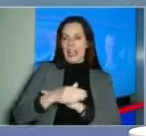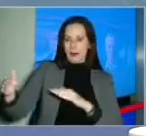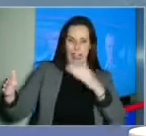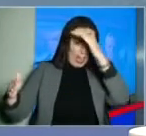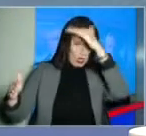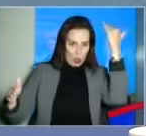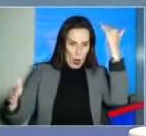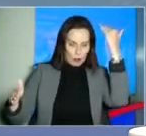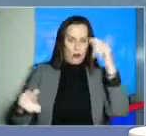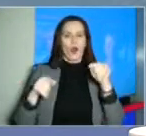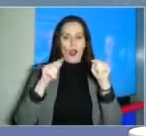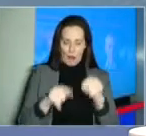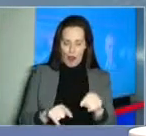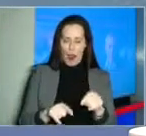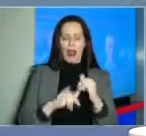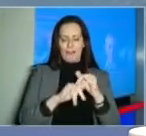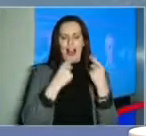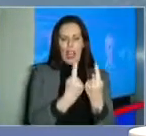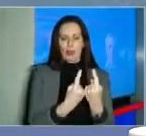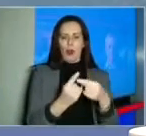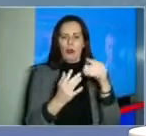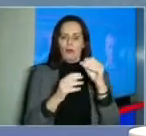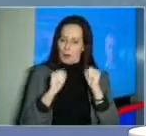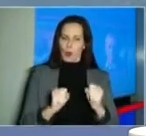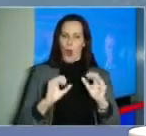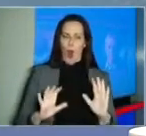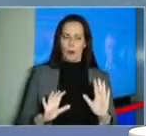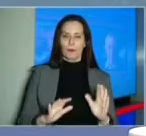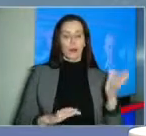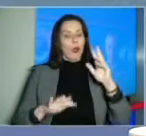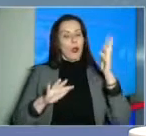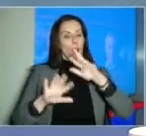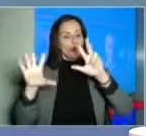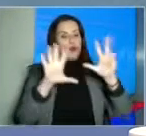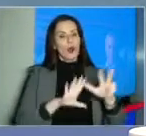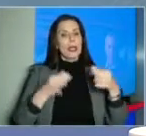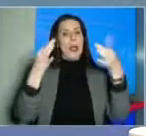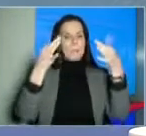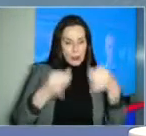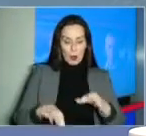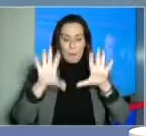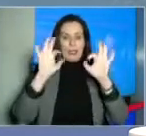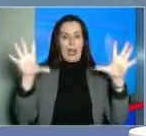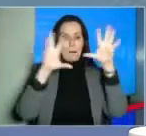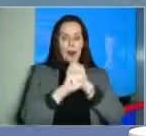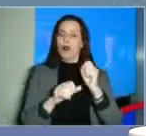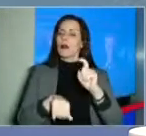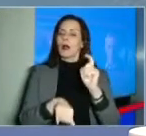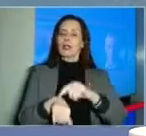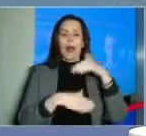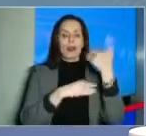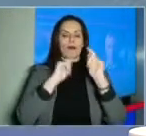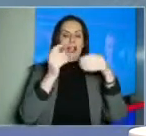הקיצוני, ובכך סידר לעצמו רשת ביטחון. בעוד 8 שעות בדיוק, ב-10 בלילה, המועד האחרון